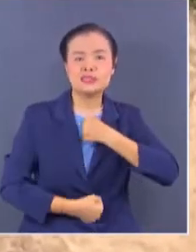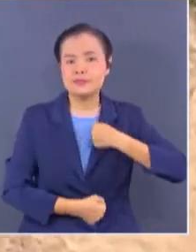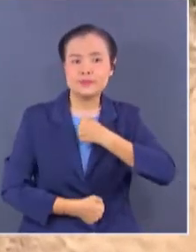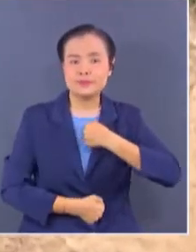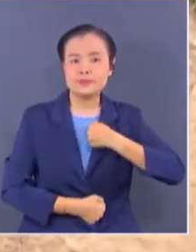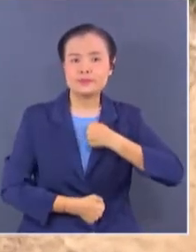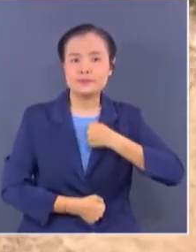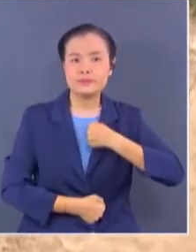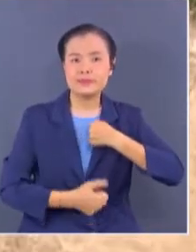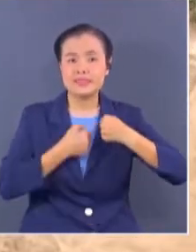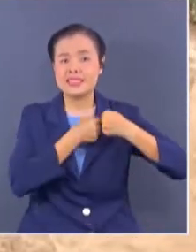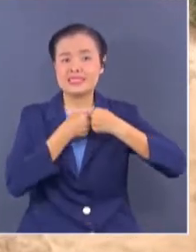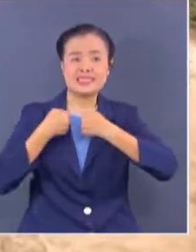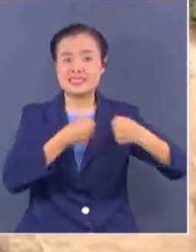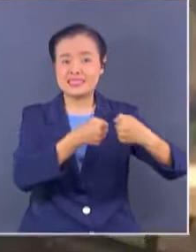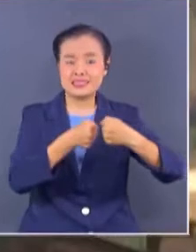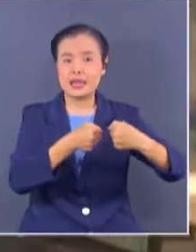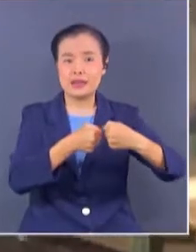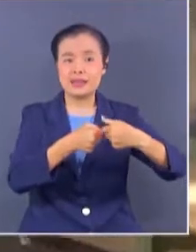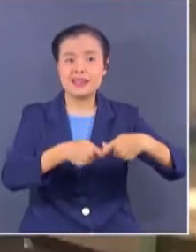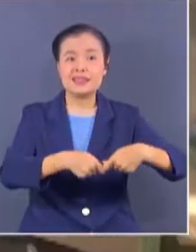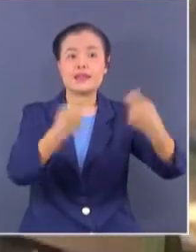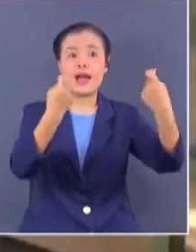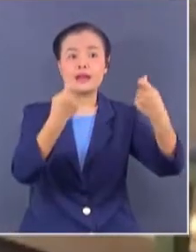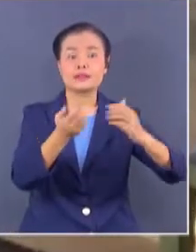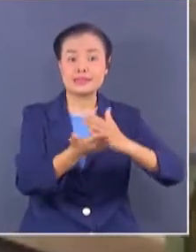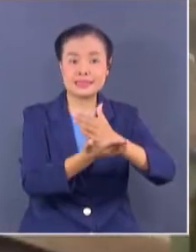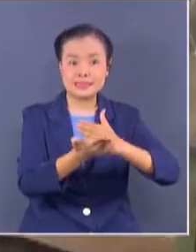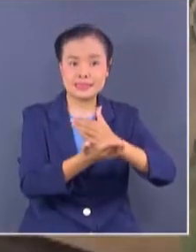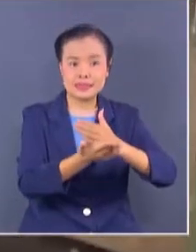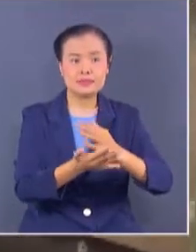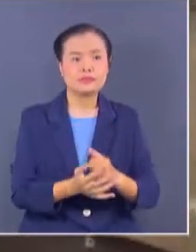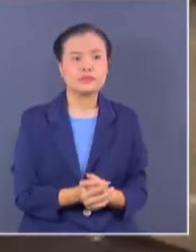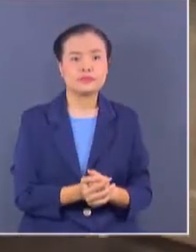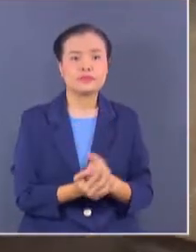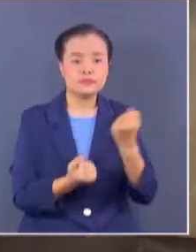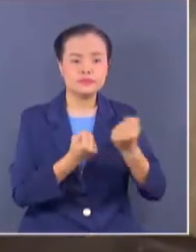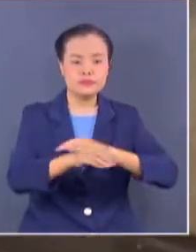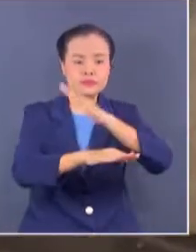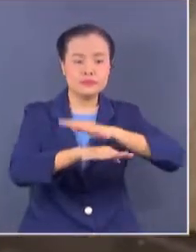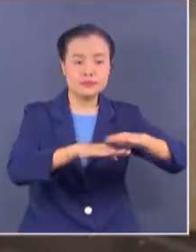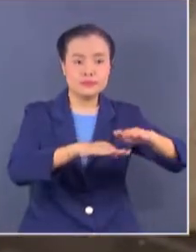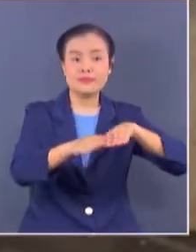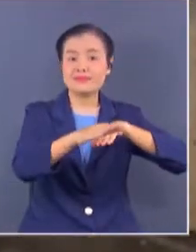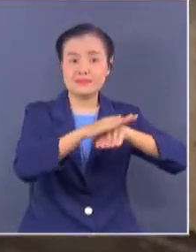คุณยายฮึดสู้ล้างไว้นะครับสุดท้ายได้ไปครึ่งเส้นครับแล้วก็ขับกระบะหนีไปทางถน